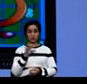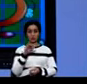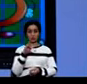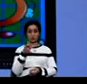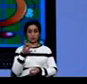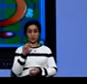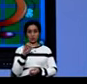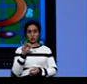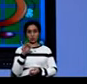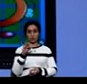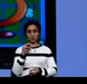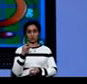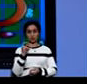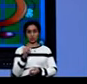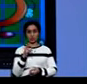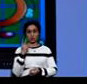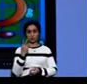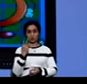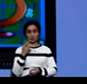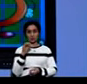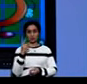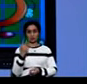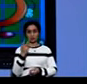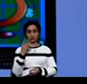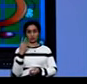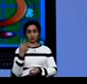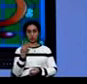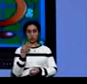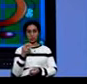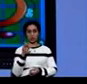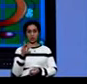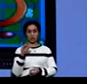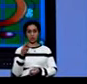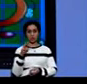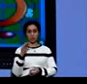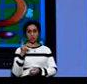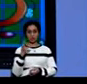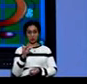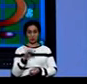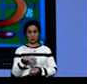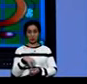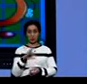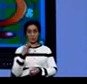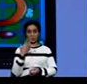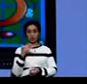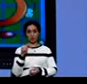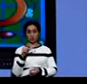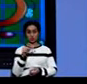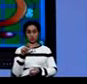Одна ромашка. Две, три, четыре ромашки.